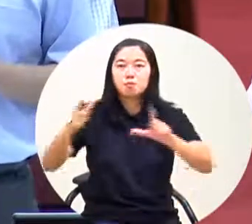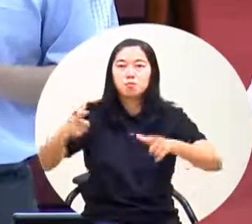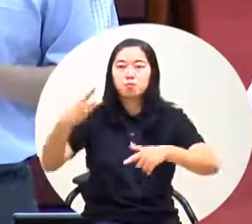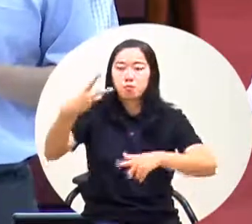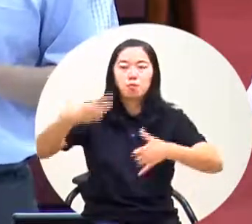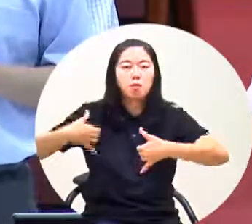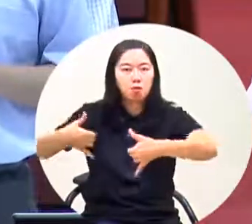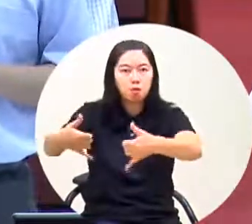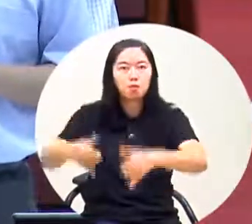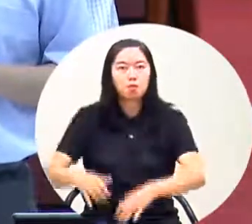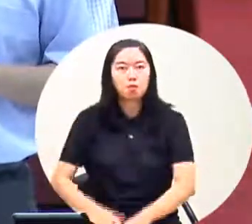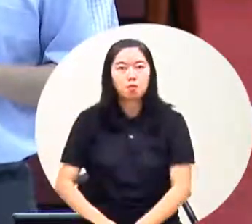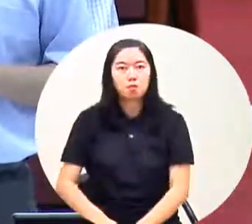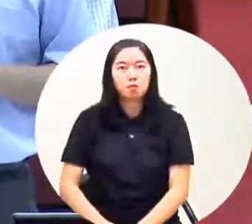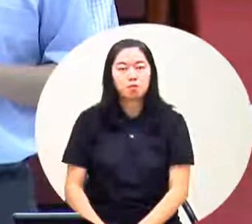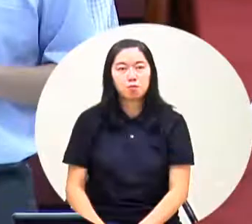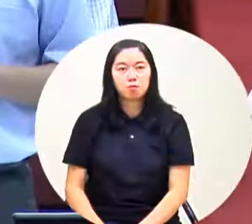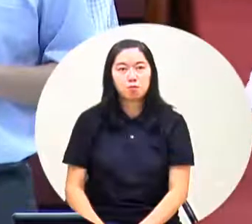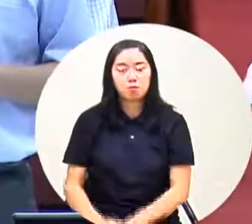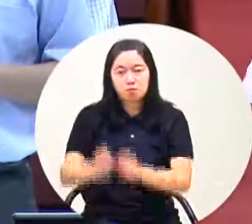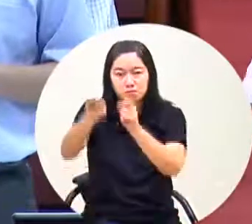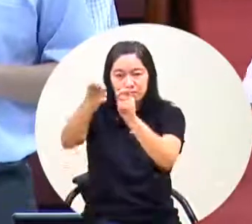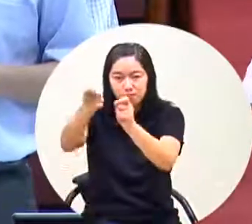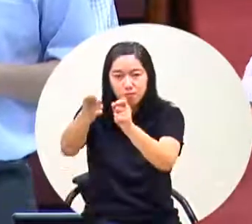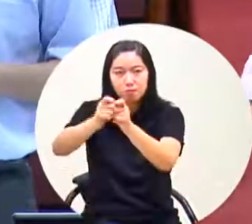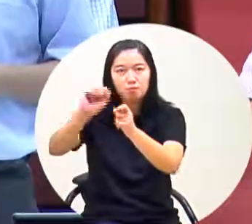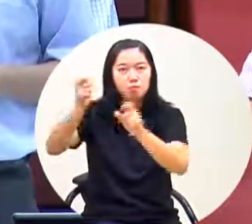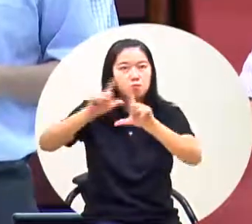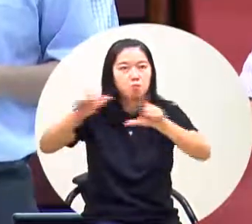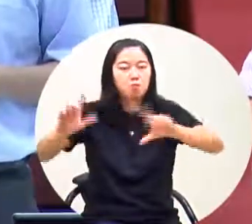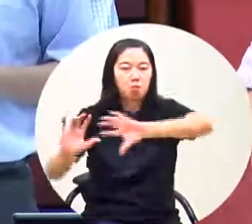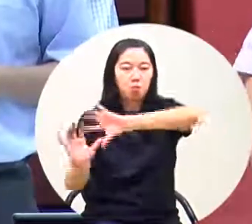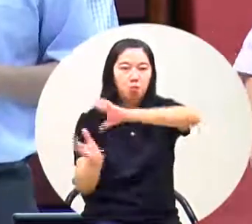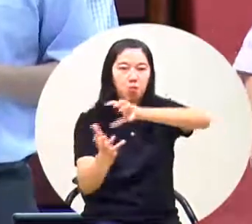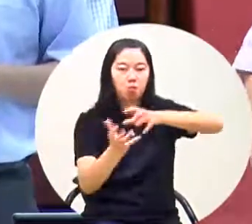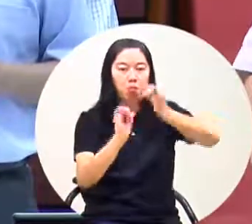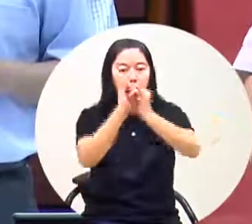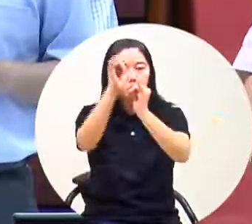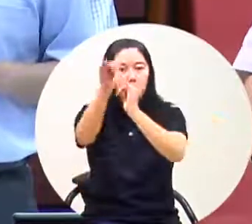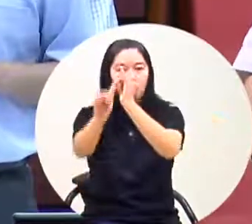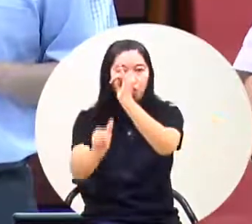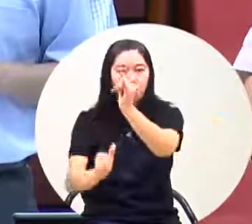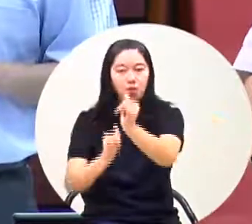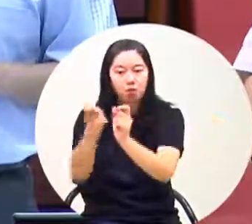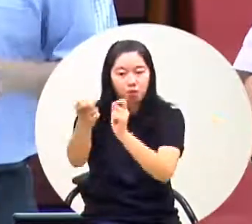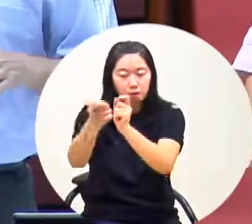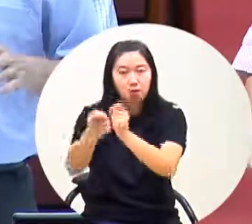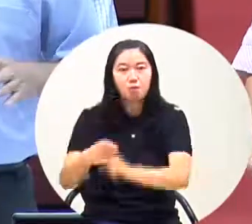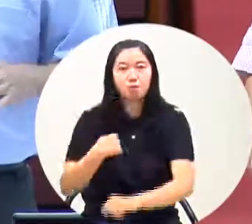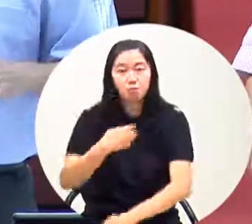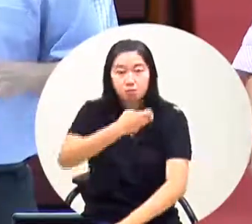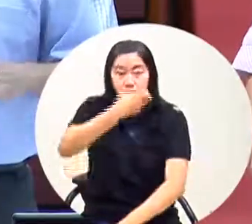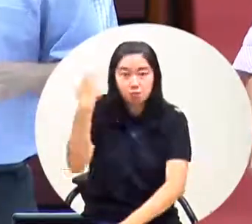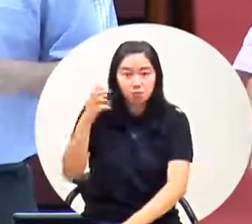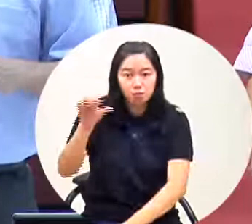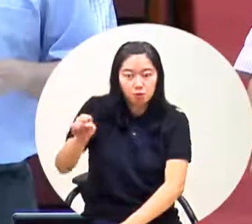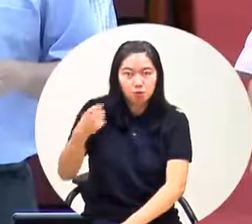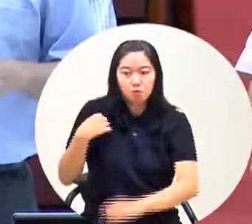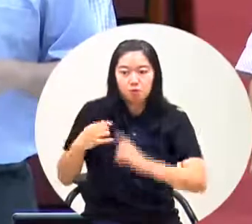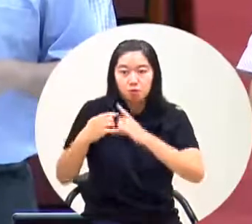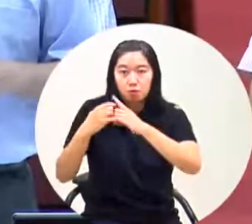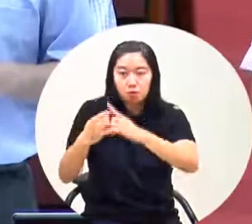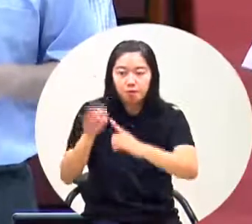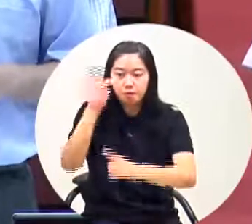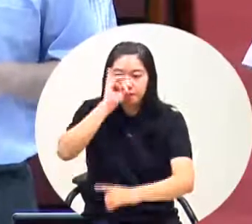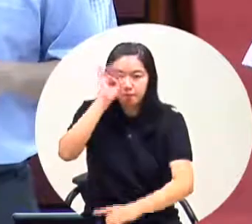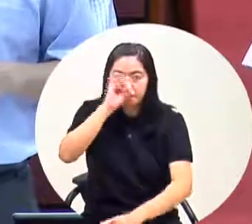义大路已经快接近那个义大世界了哈，那所以我们发现的时候也到现场去做了解，包含